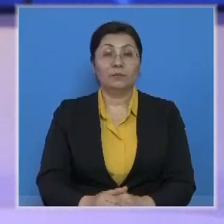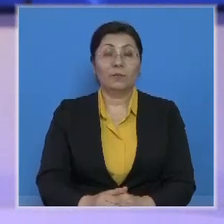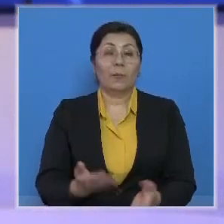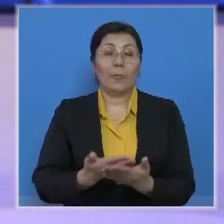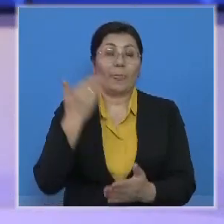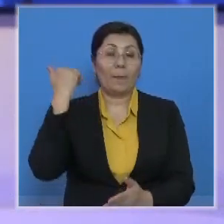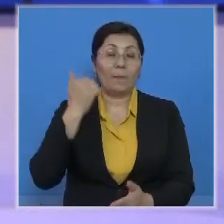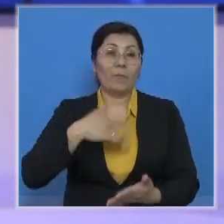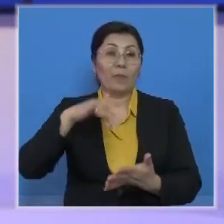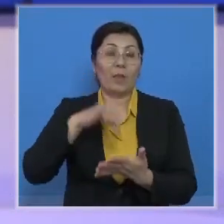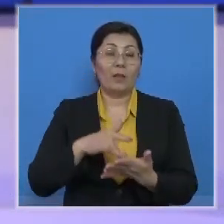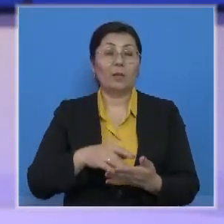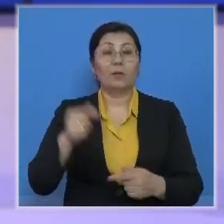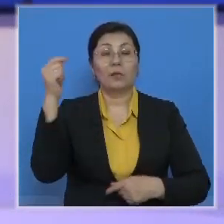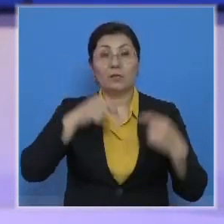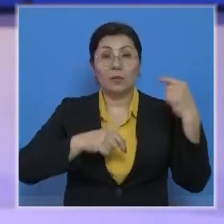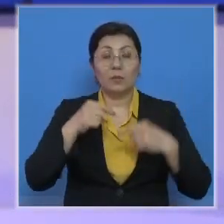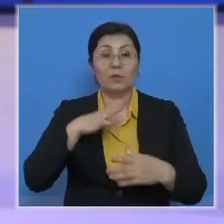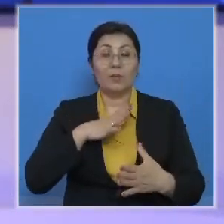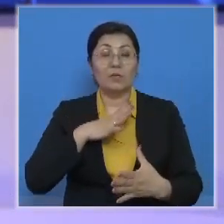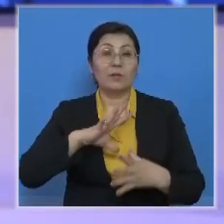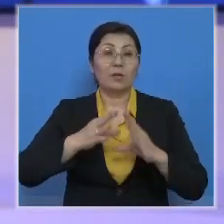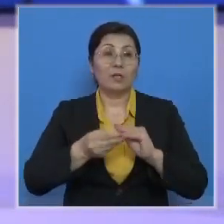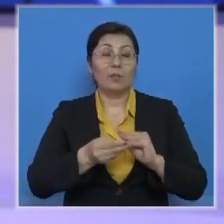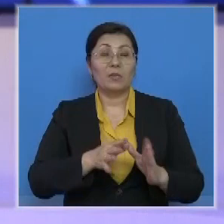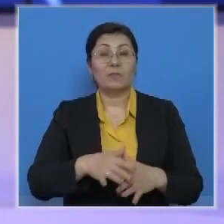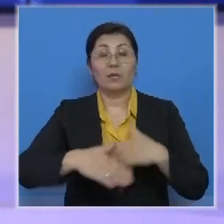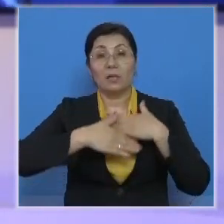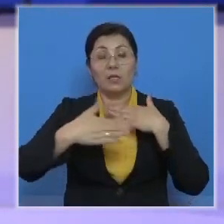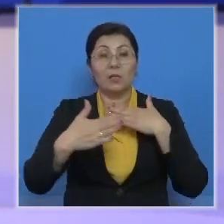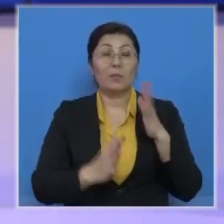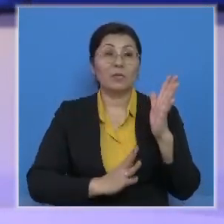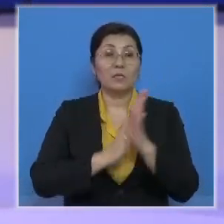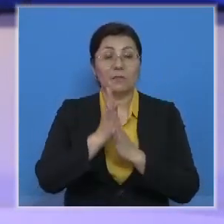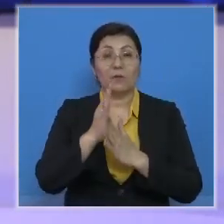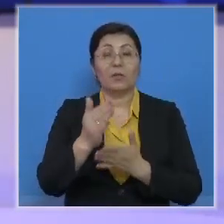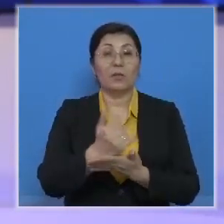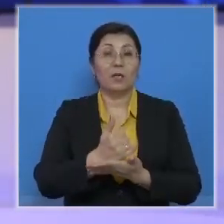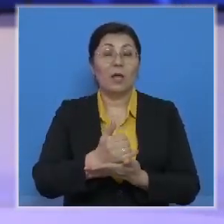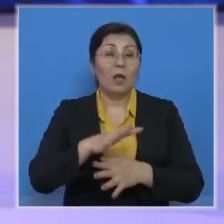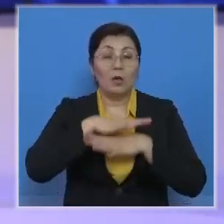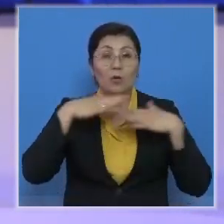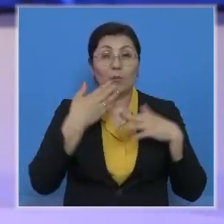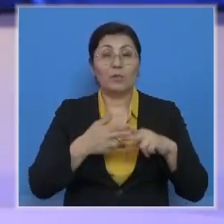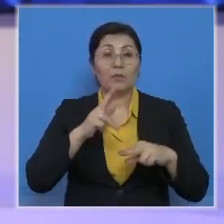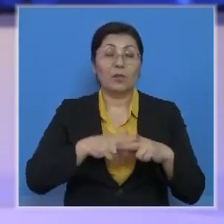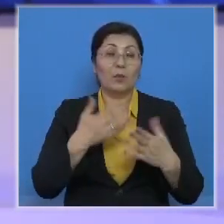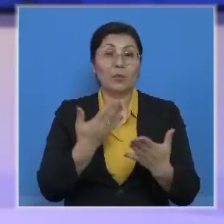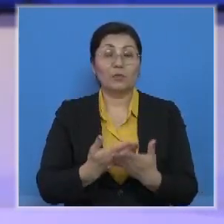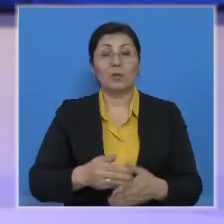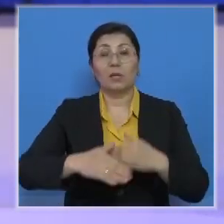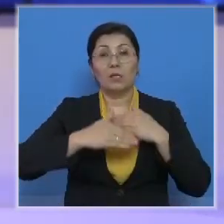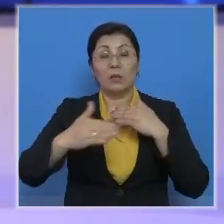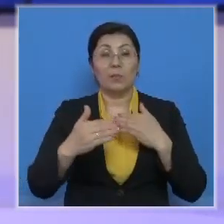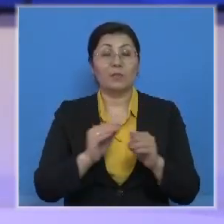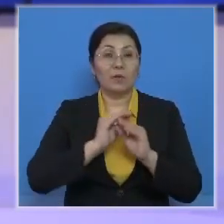Өткен аптада қалада жаңбыр жауды, салдарынан көпшілік серуендейтін алаңдарды арам шөп қаптаған. Мұндай жабайы өсімдікті шауып, белгіленген аумақты